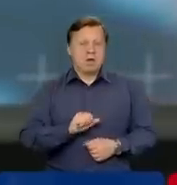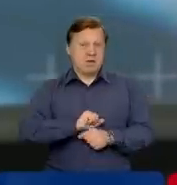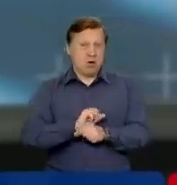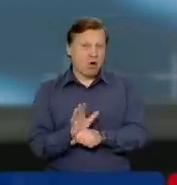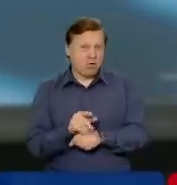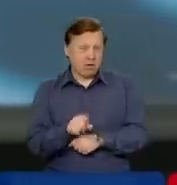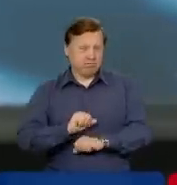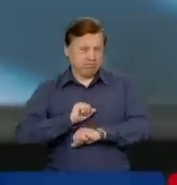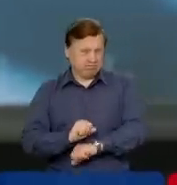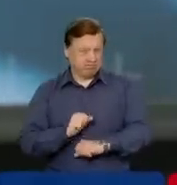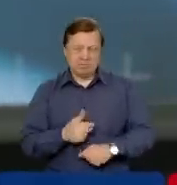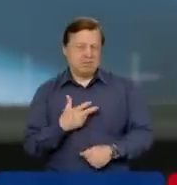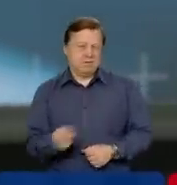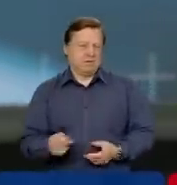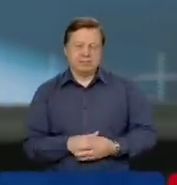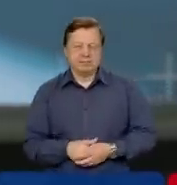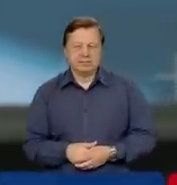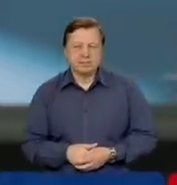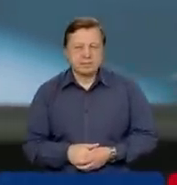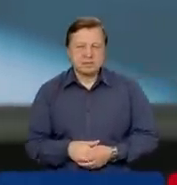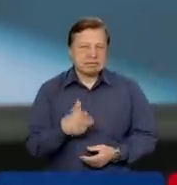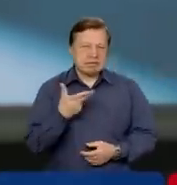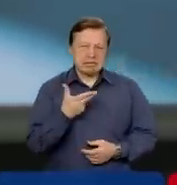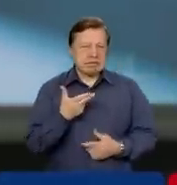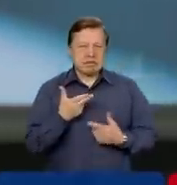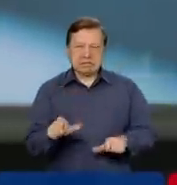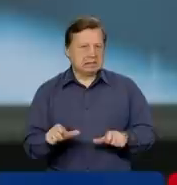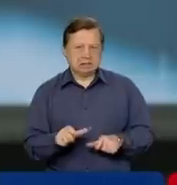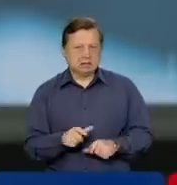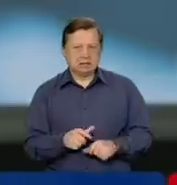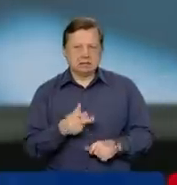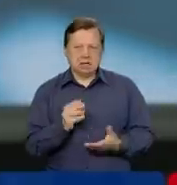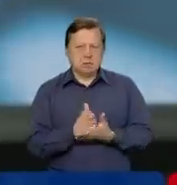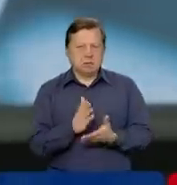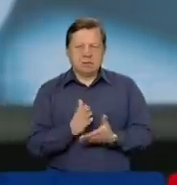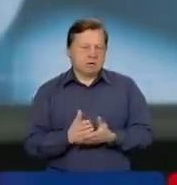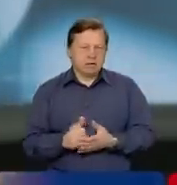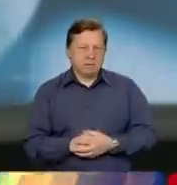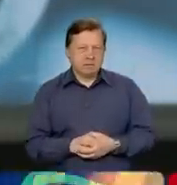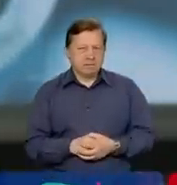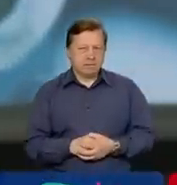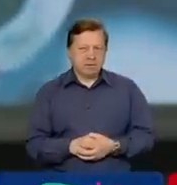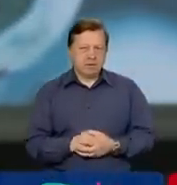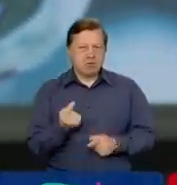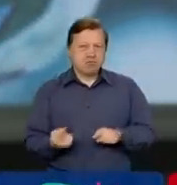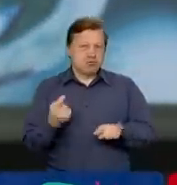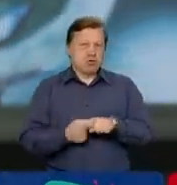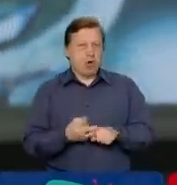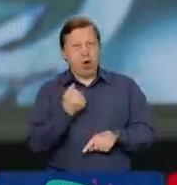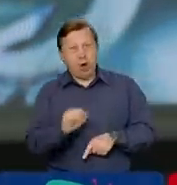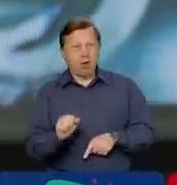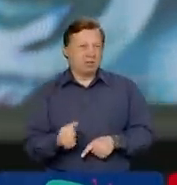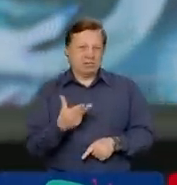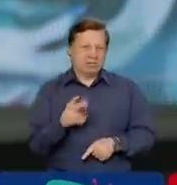COVID-19, no to tutaj nic większego nie można osiągnąć, żadnej dodatkowej